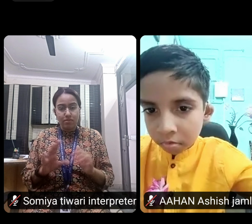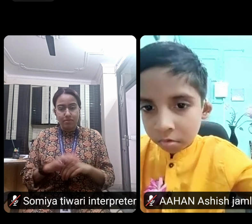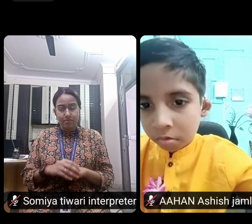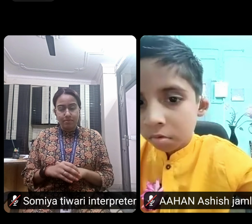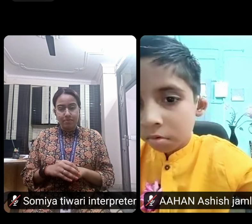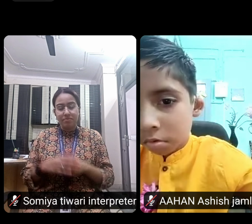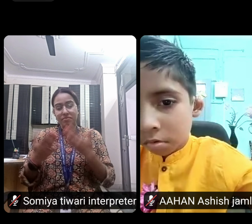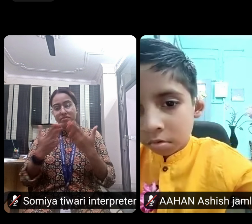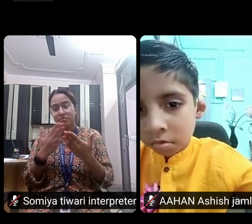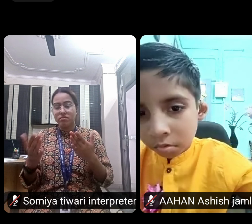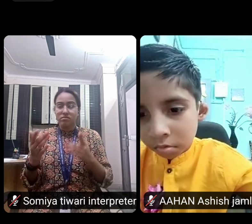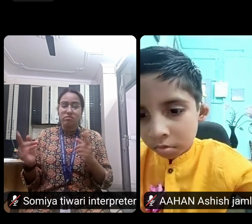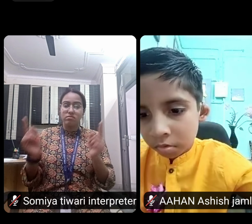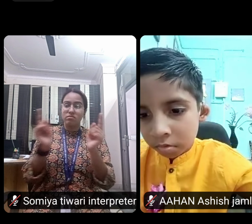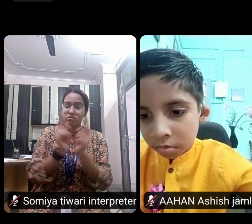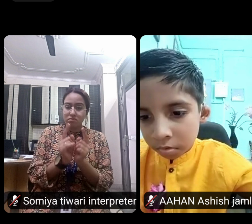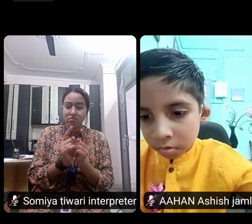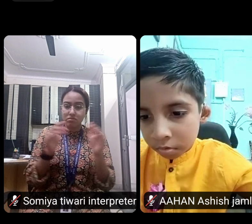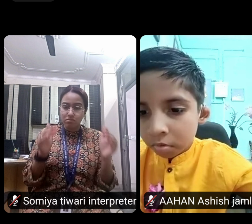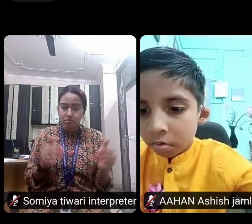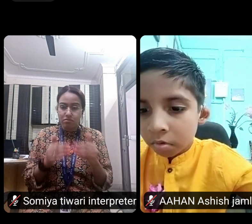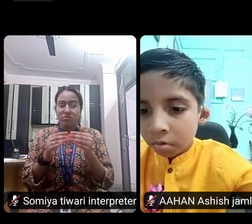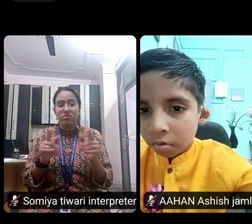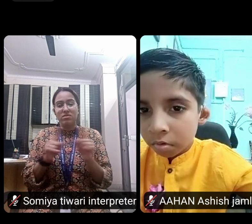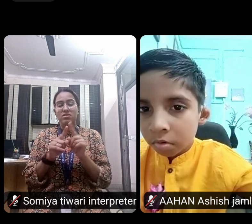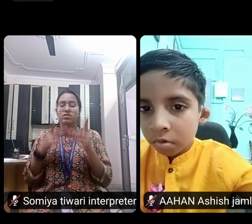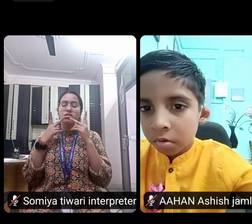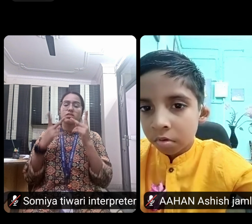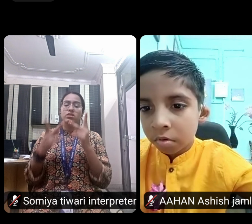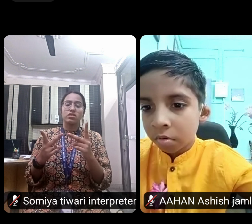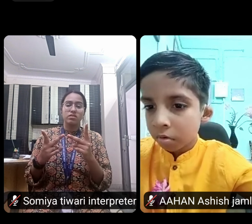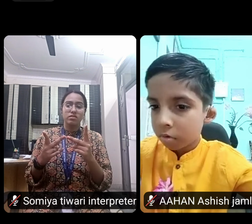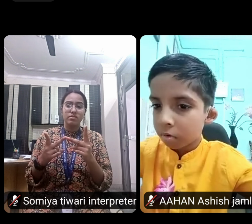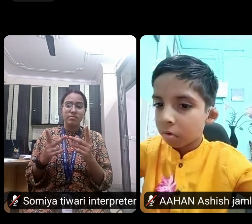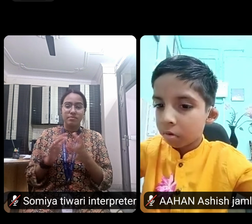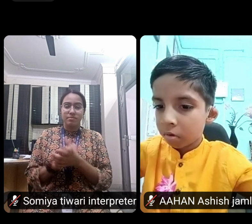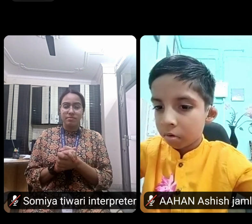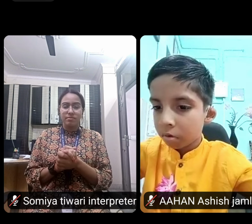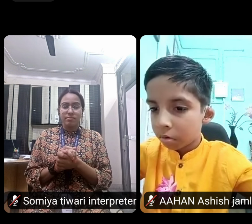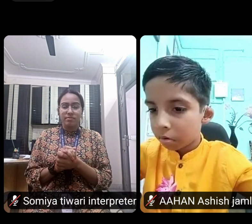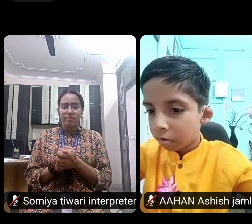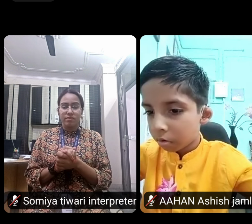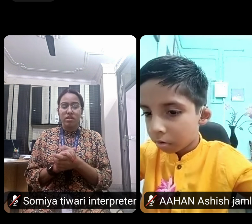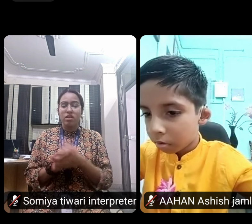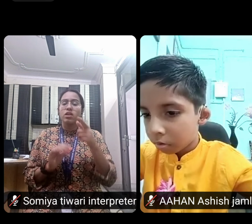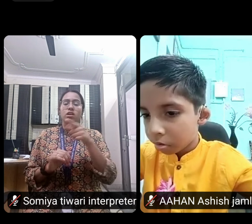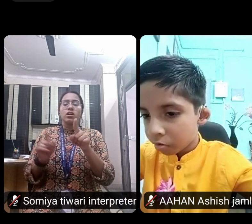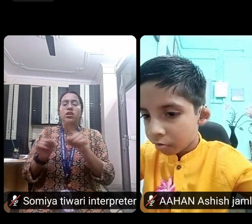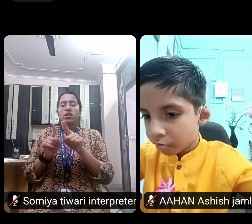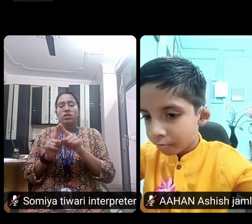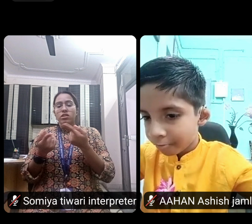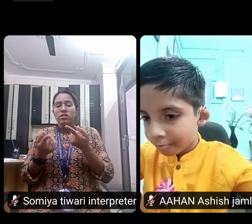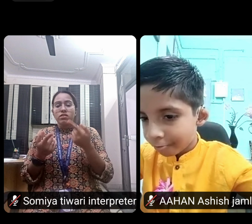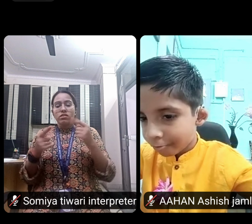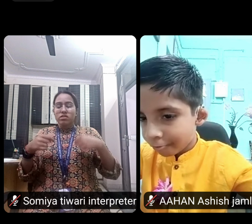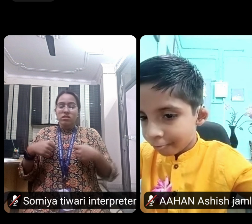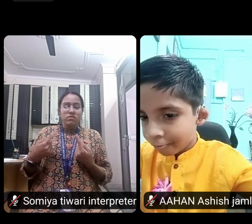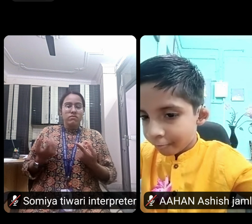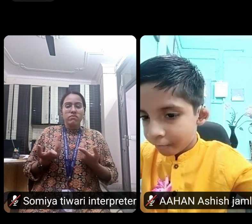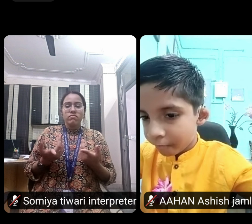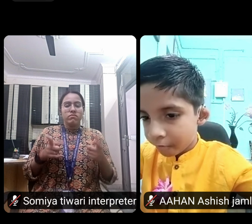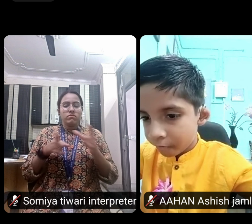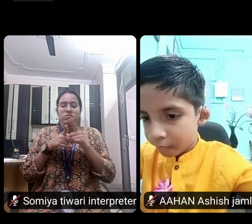शायद जब आपके पास आते हैं तो वो ऐसा लगता है कि वो अपना अपने मतलब सेल्फ डिपेंडेंट भी नहीं हो पाते अपने काम के लिए,